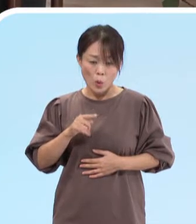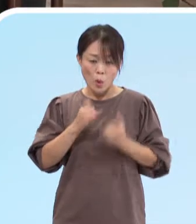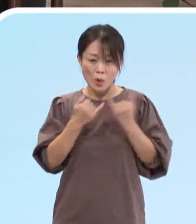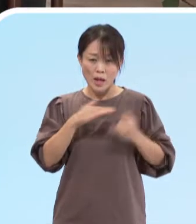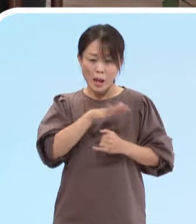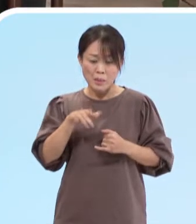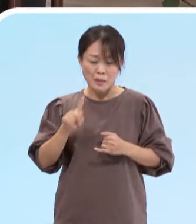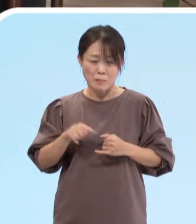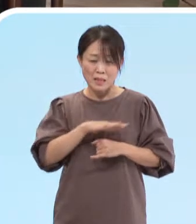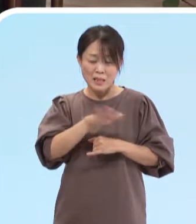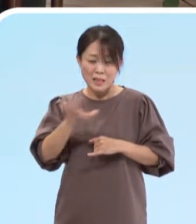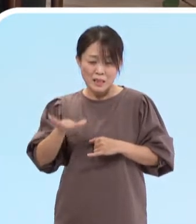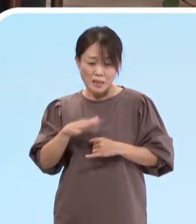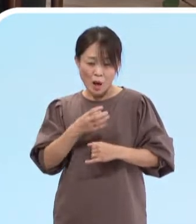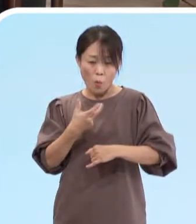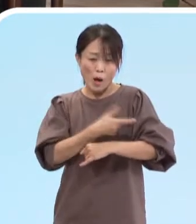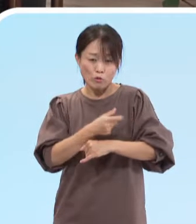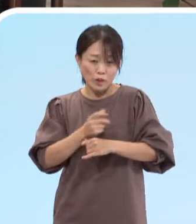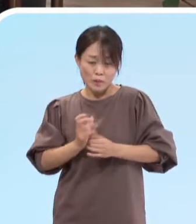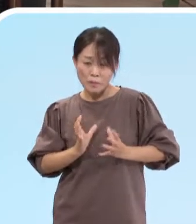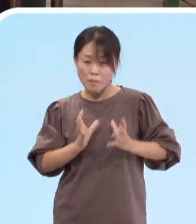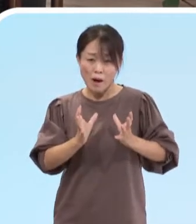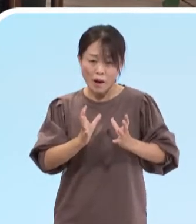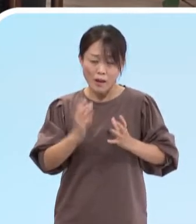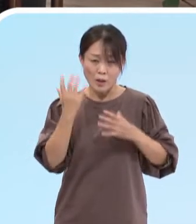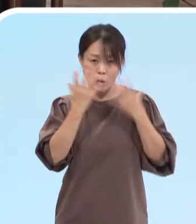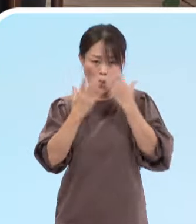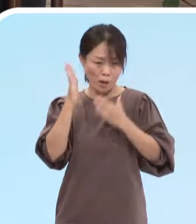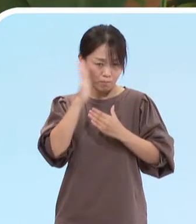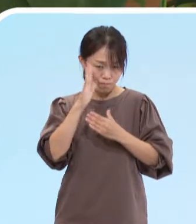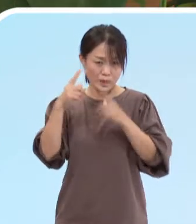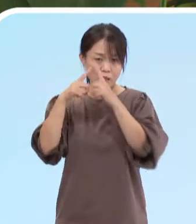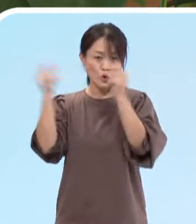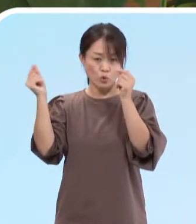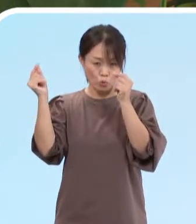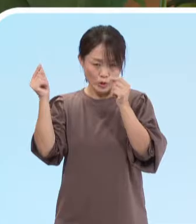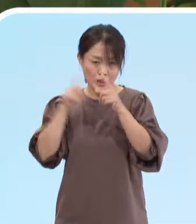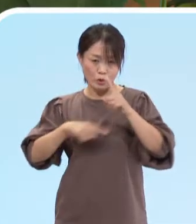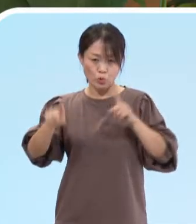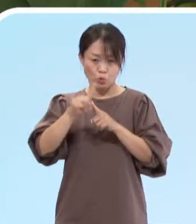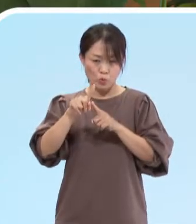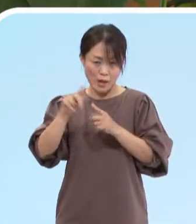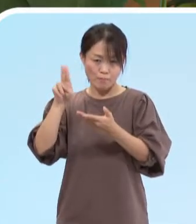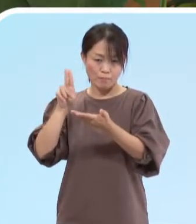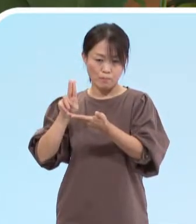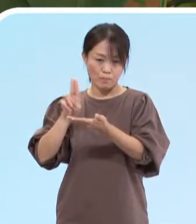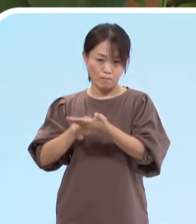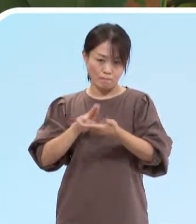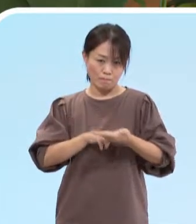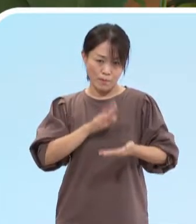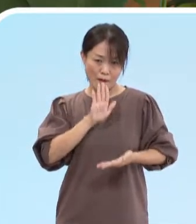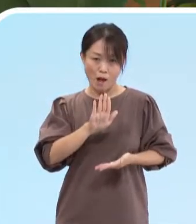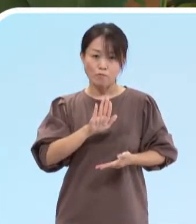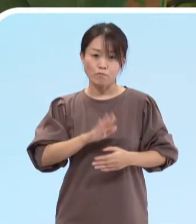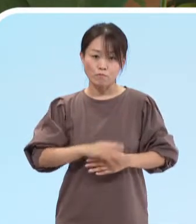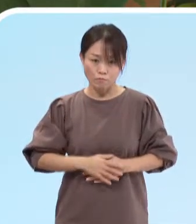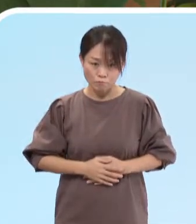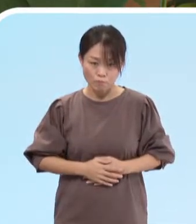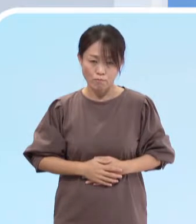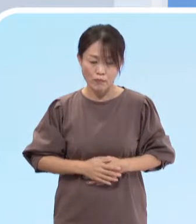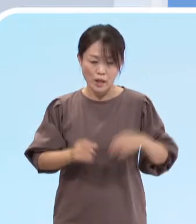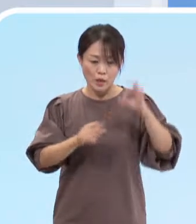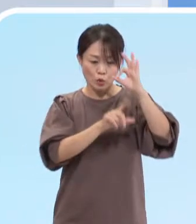県民が同時に受けるということになりますと、これなかなか混乱を生じますので、国の方からも推奨する順番というのを設定し